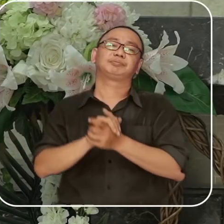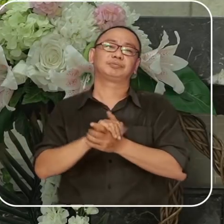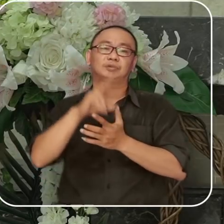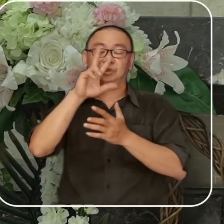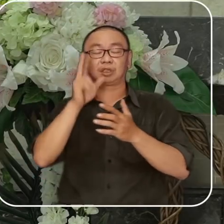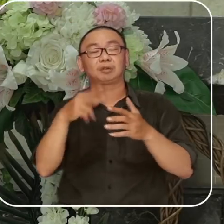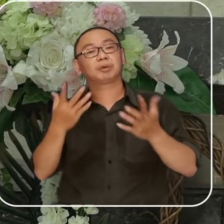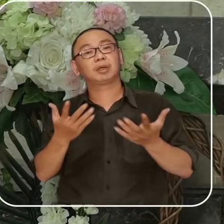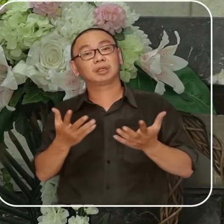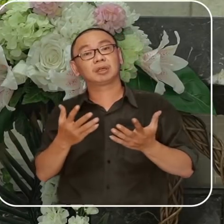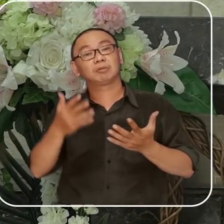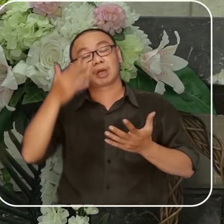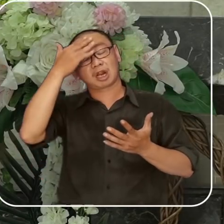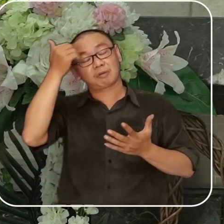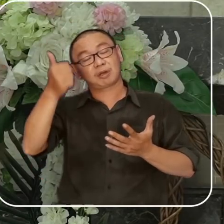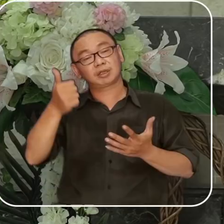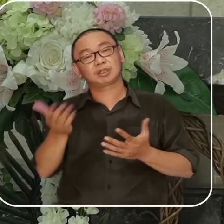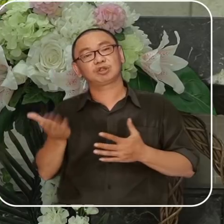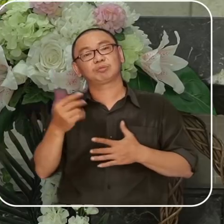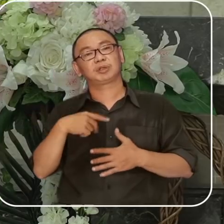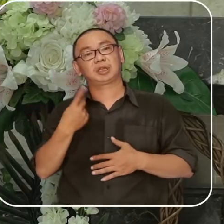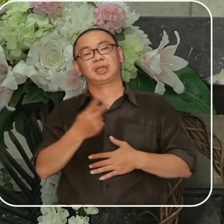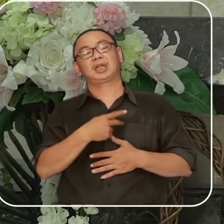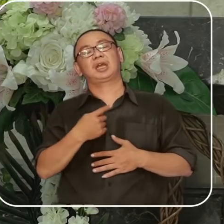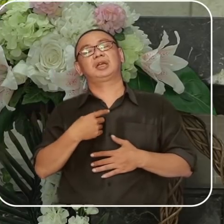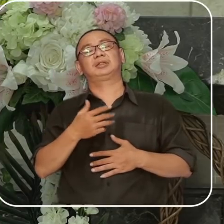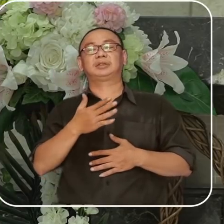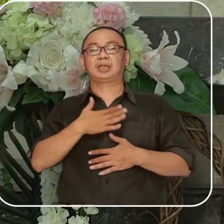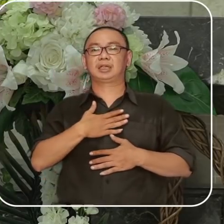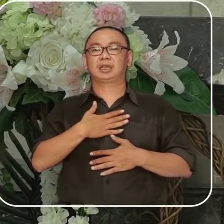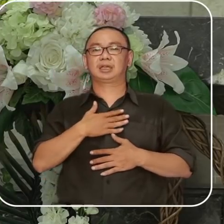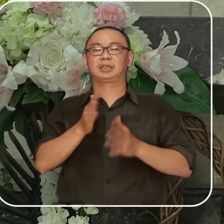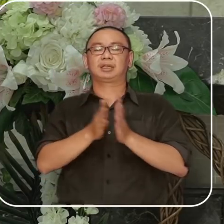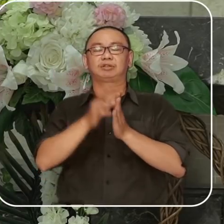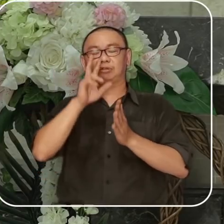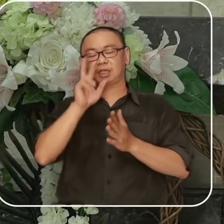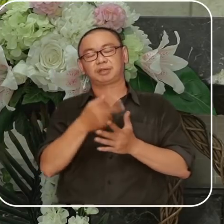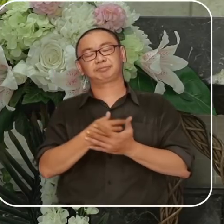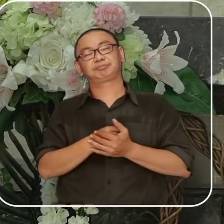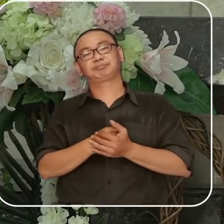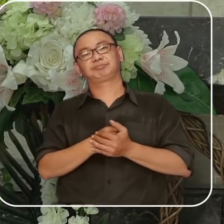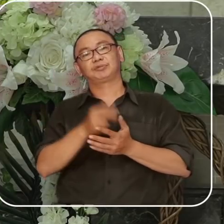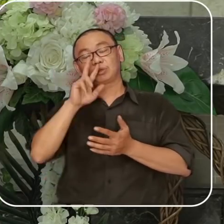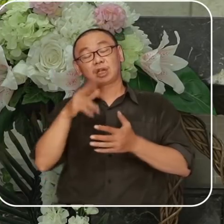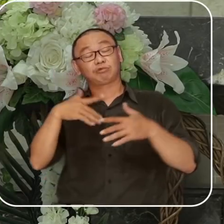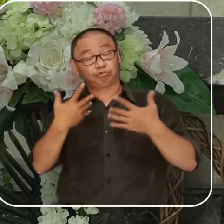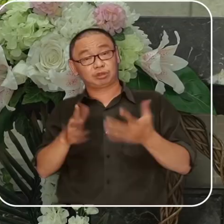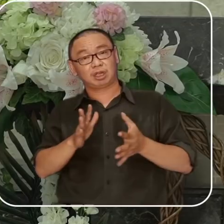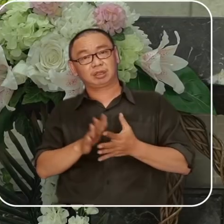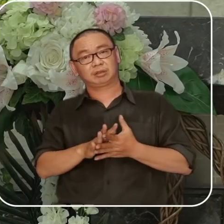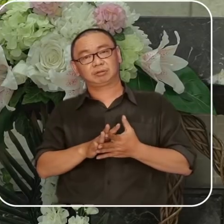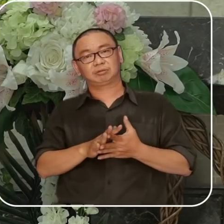Saudara, bagaimana dengan pengalaman hidup kita, saya dan saudara? Sudahkah